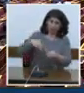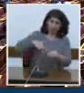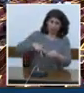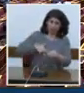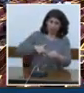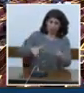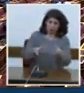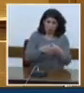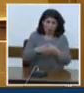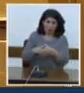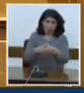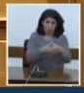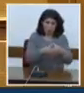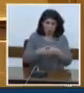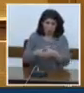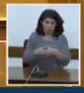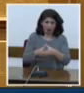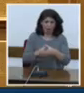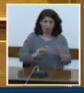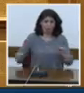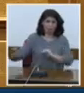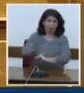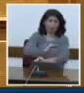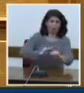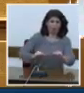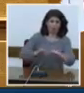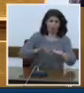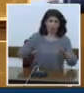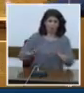κύκλωμα διακίνησης προσφυγόπουλων.